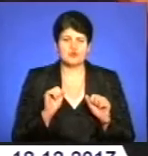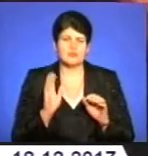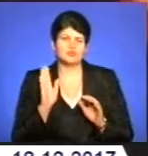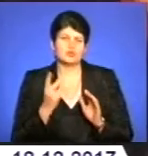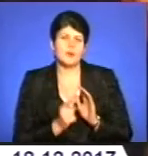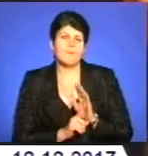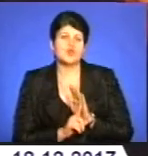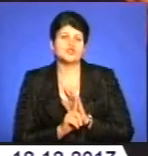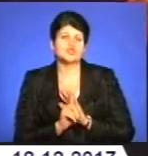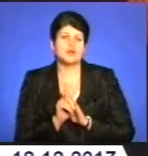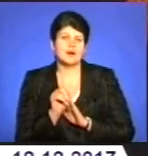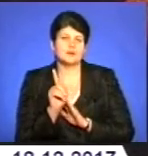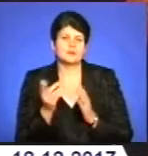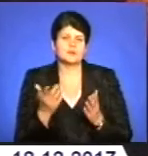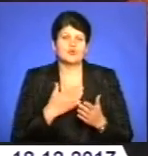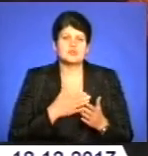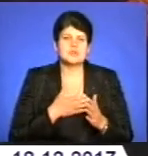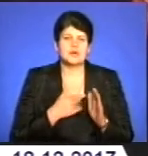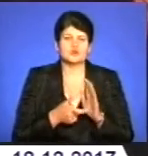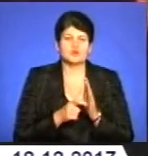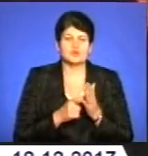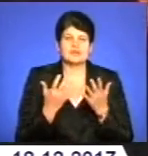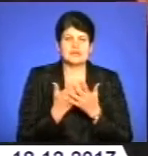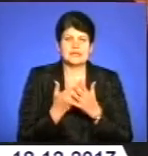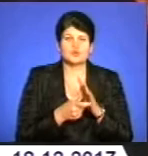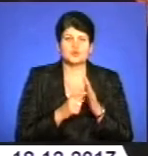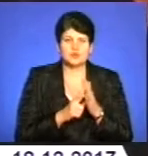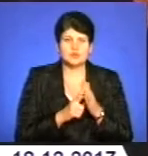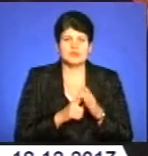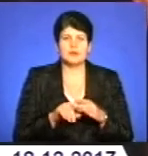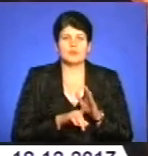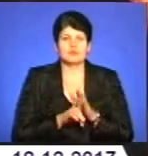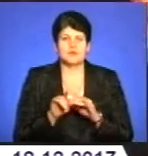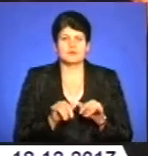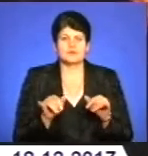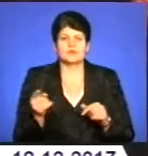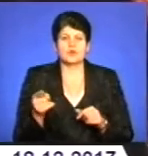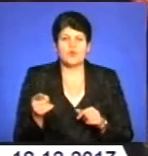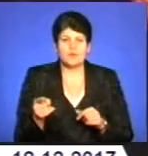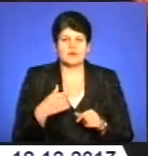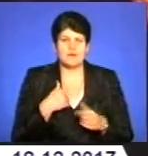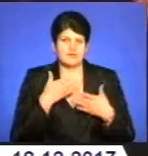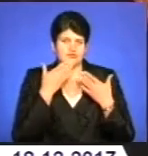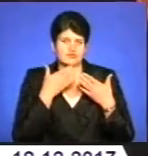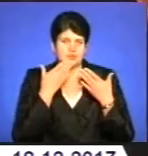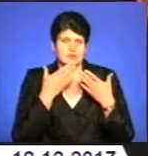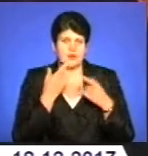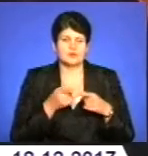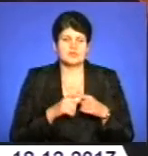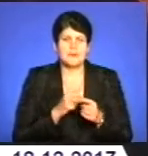початком якоїсь нашої студії, кіностудії, яка зародиться в Тернополі. Бо, наскільки я читаю оцей